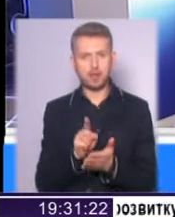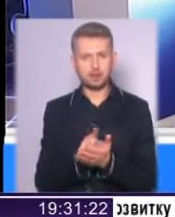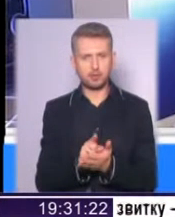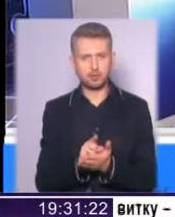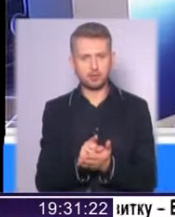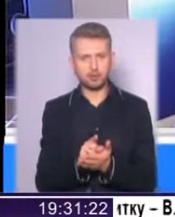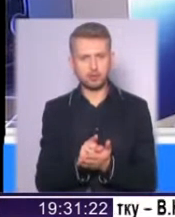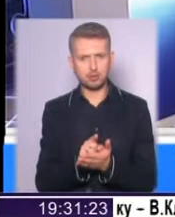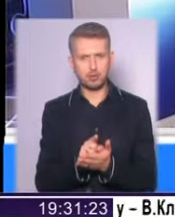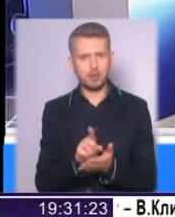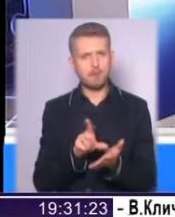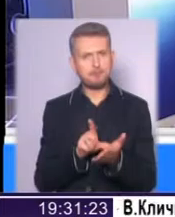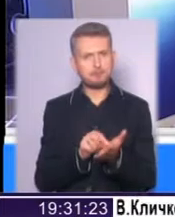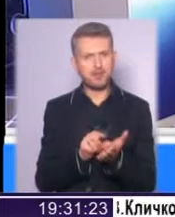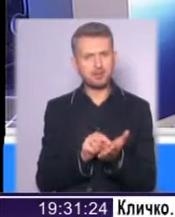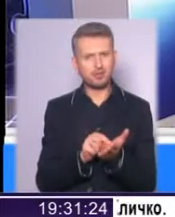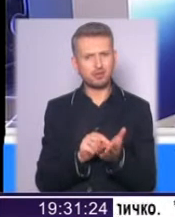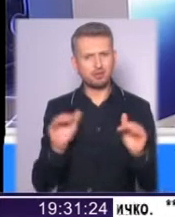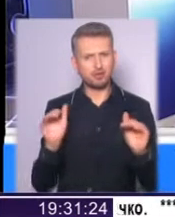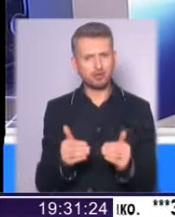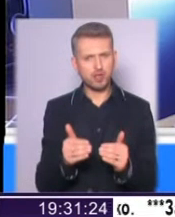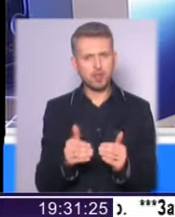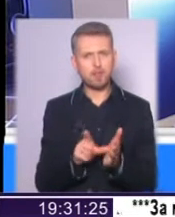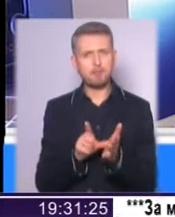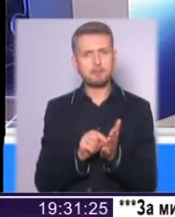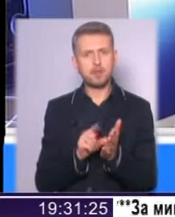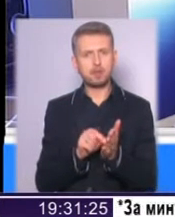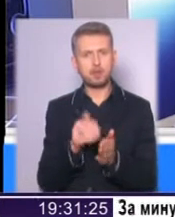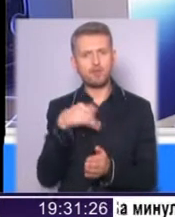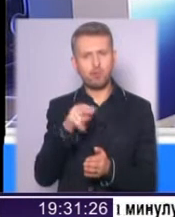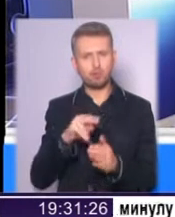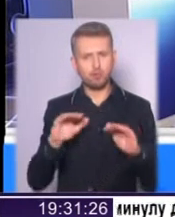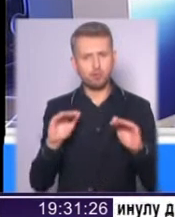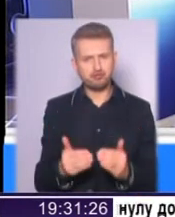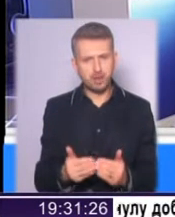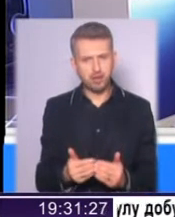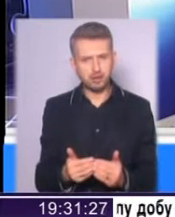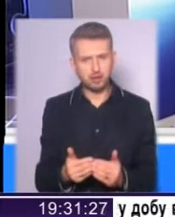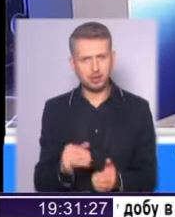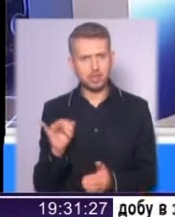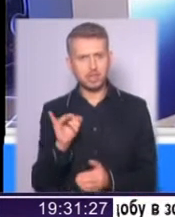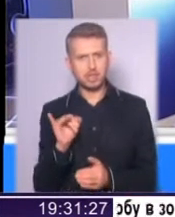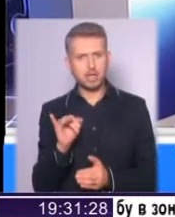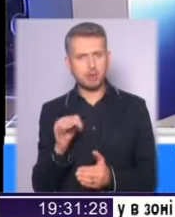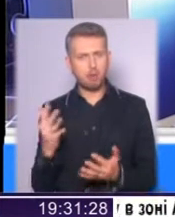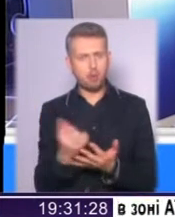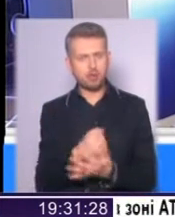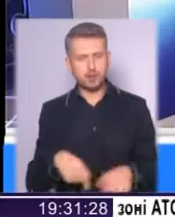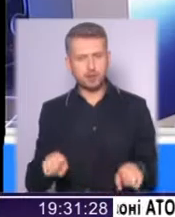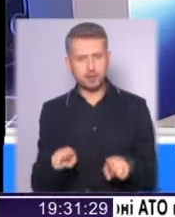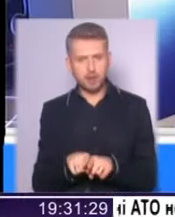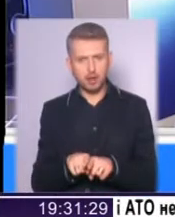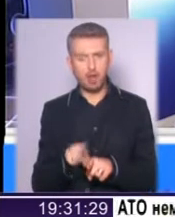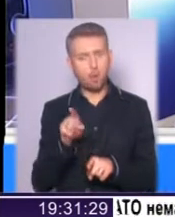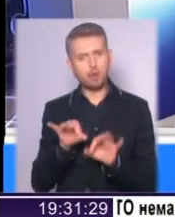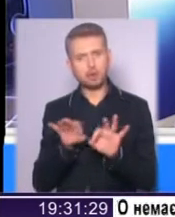войны, так, инвалид первой группы. У меня пенсия 1600 гривен. Теперь Яценюк на следующий